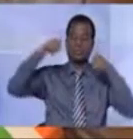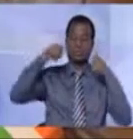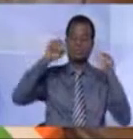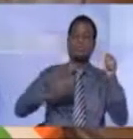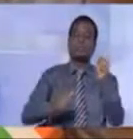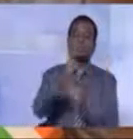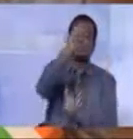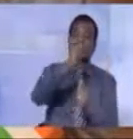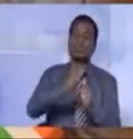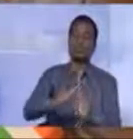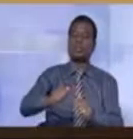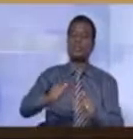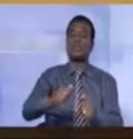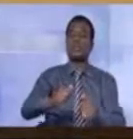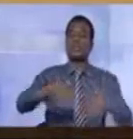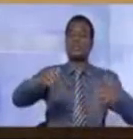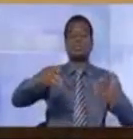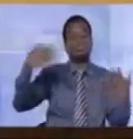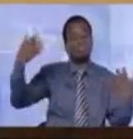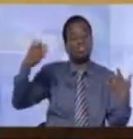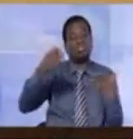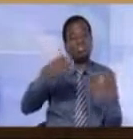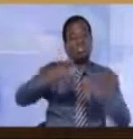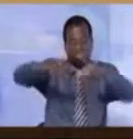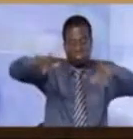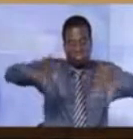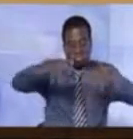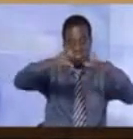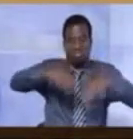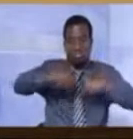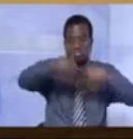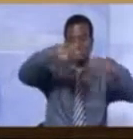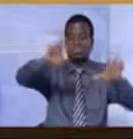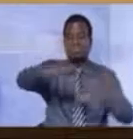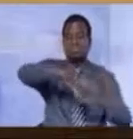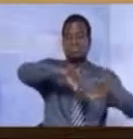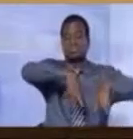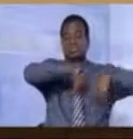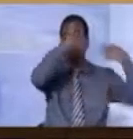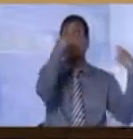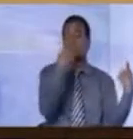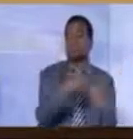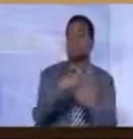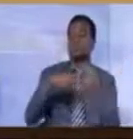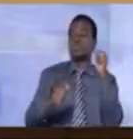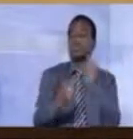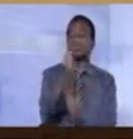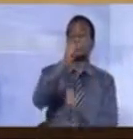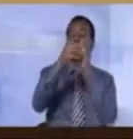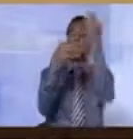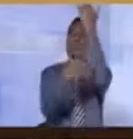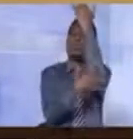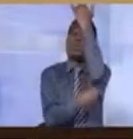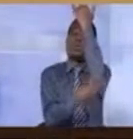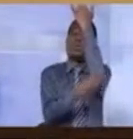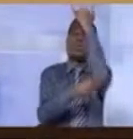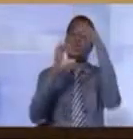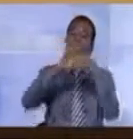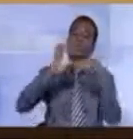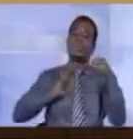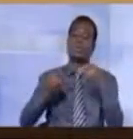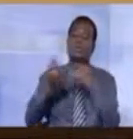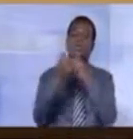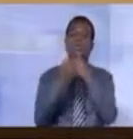à plus de charité en ouvrant davantage nos cœurs aux plus défavorisés de